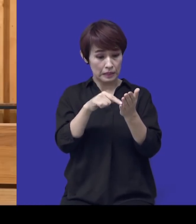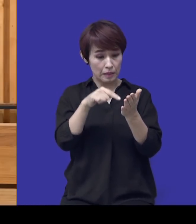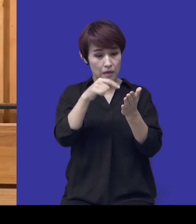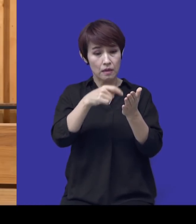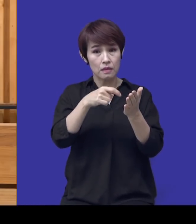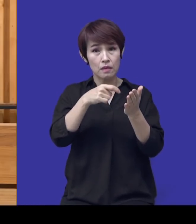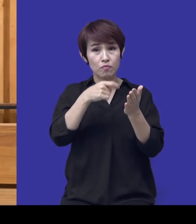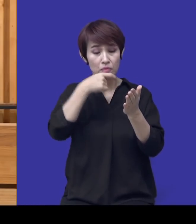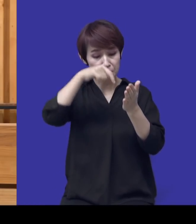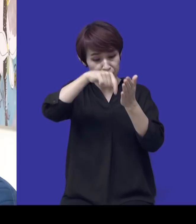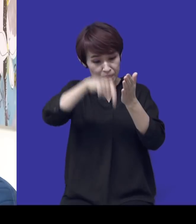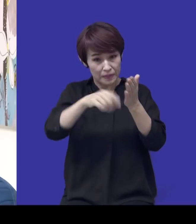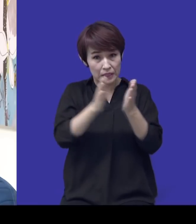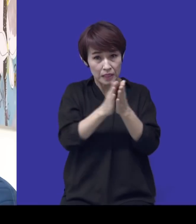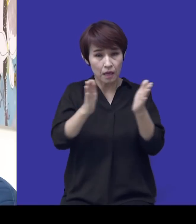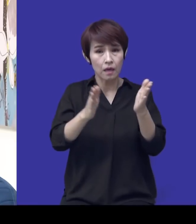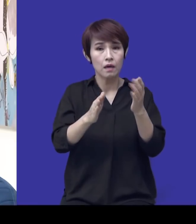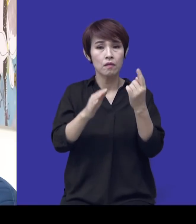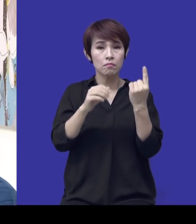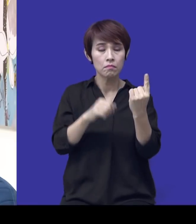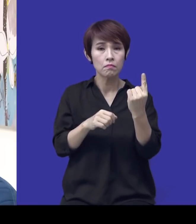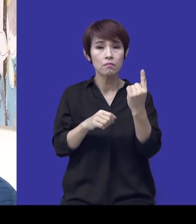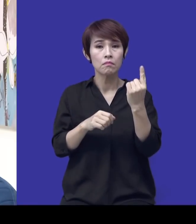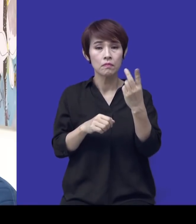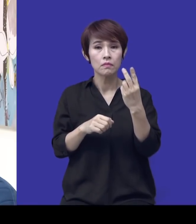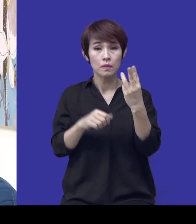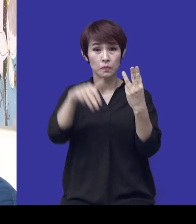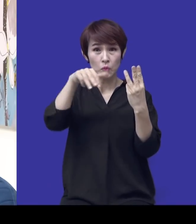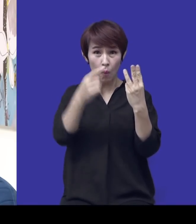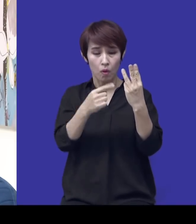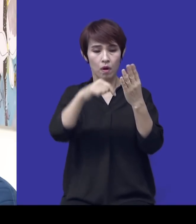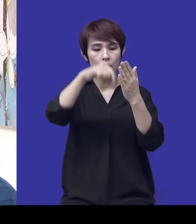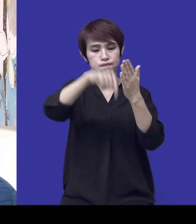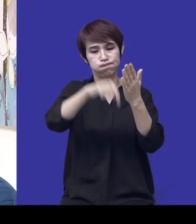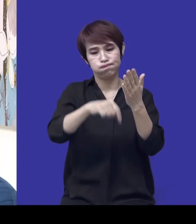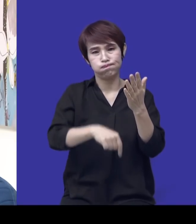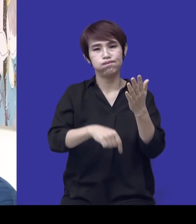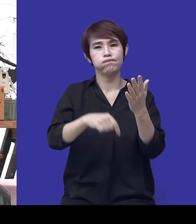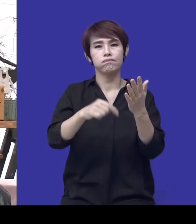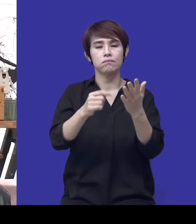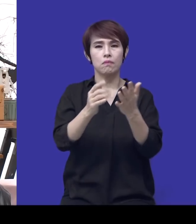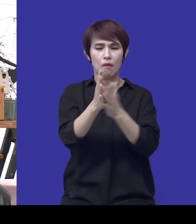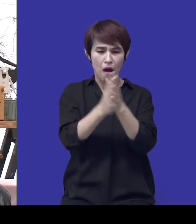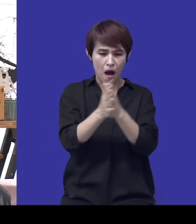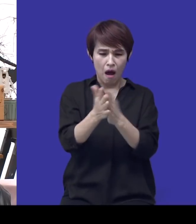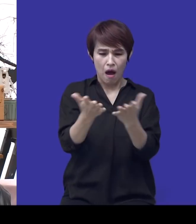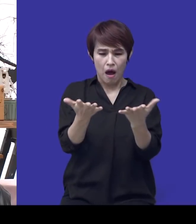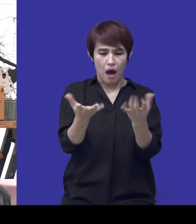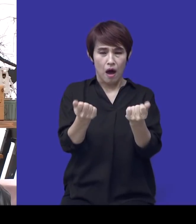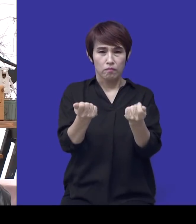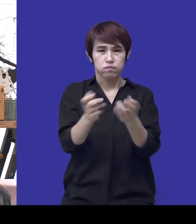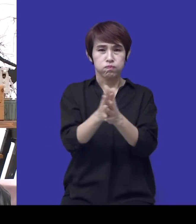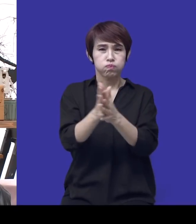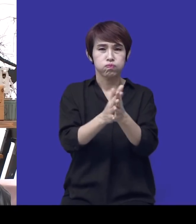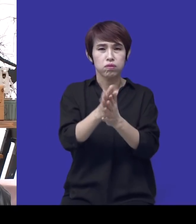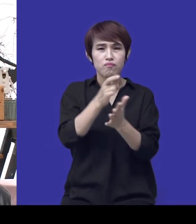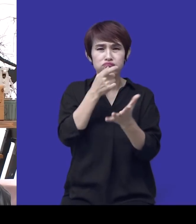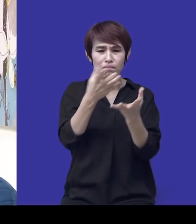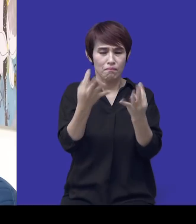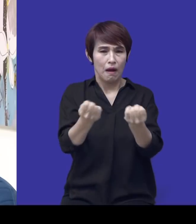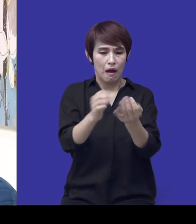정도. 뚝뚝 떨어질 정도요? 네, 뚝뚝 떨어지는데 그게 이제 하루 종일 이제 계속 땀이 나서 예.